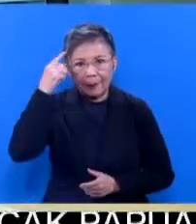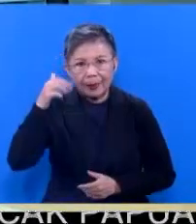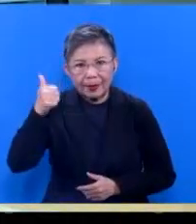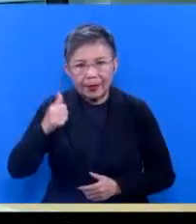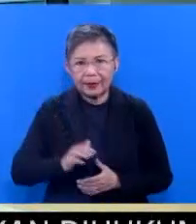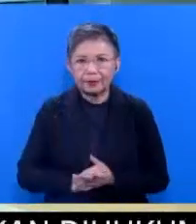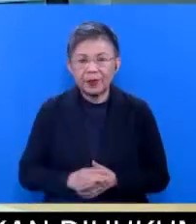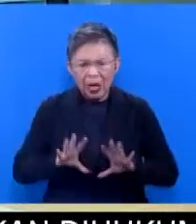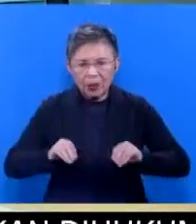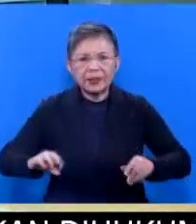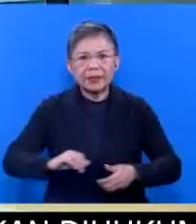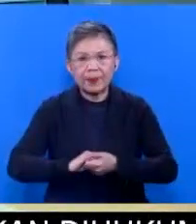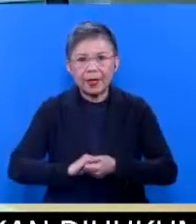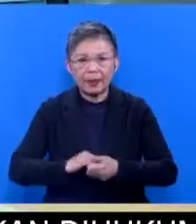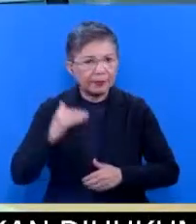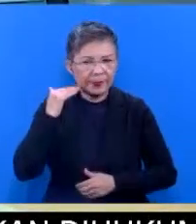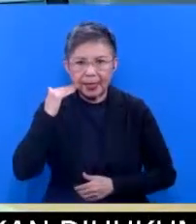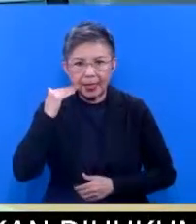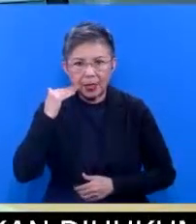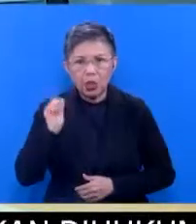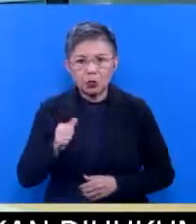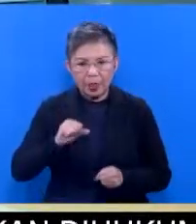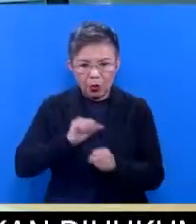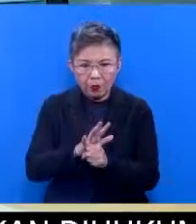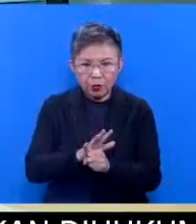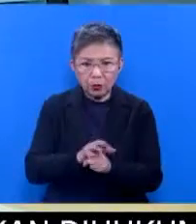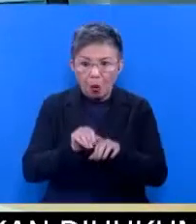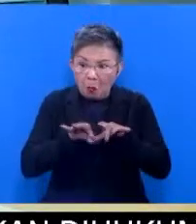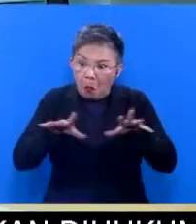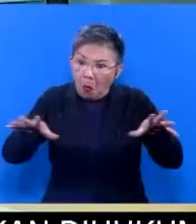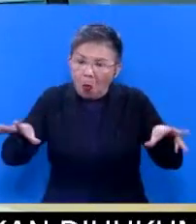Mari bekerja sama, saling menjaga, agar COVID-19 tidak